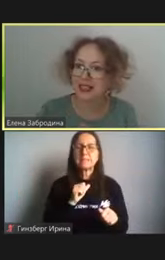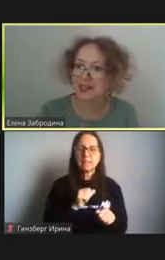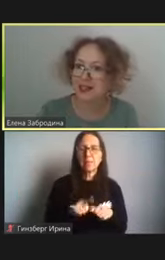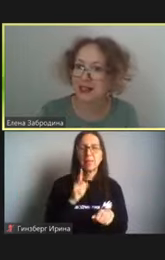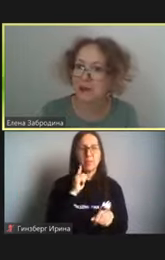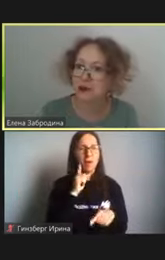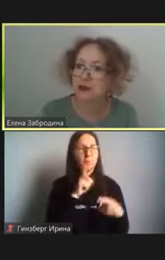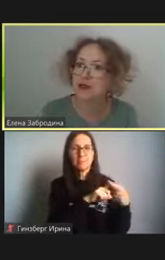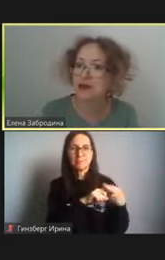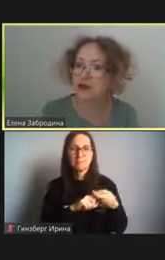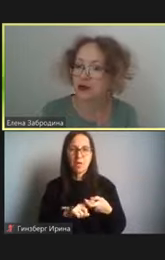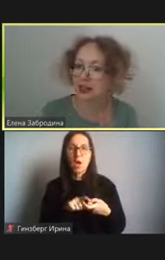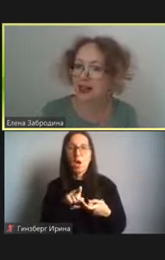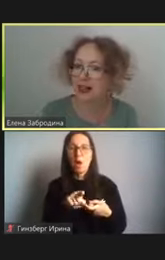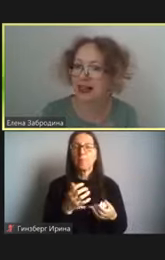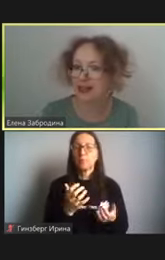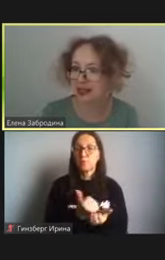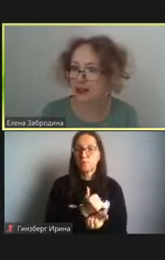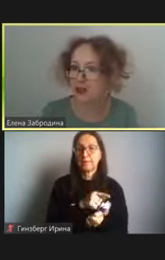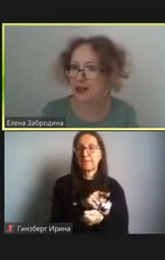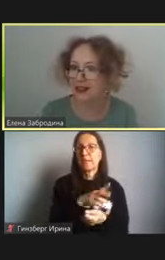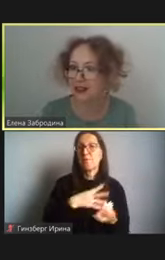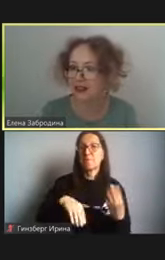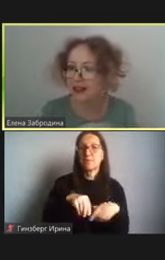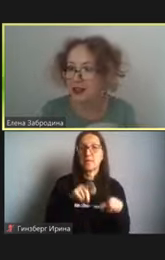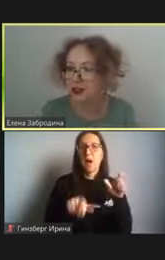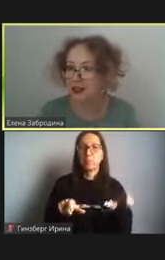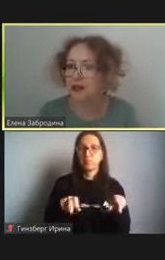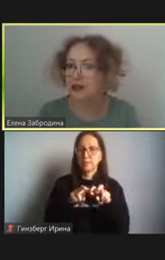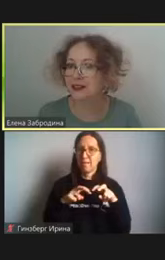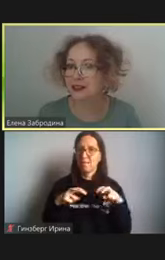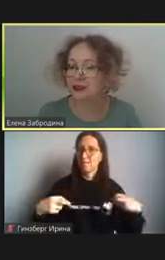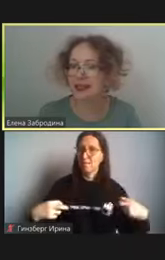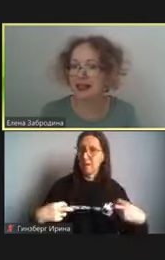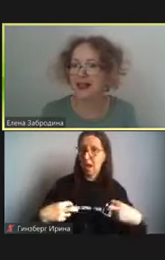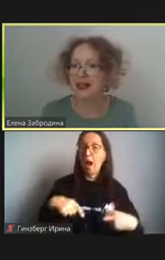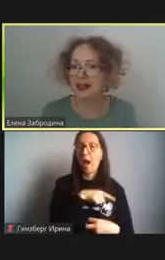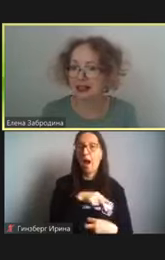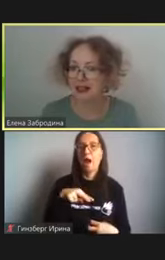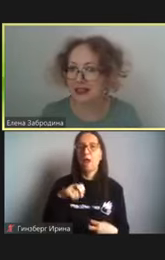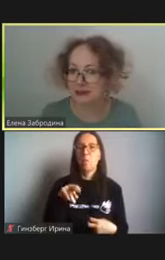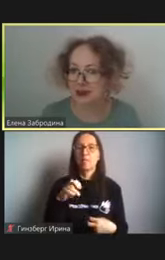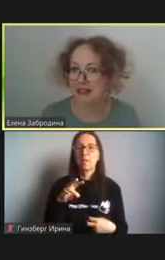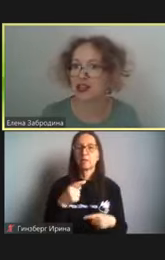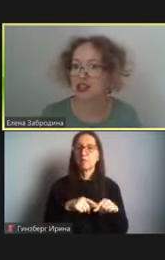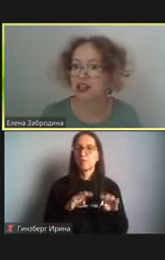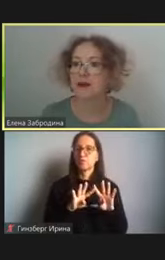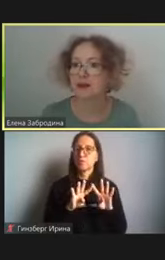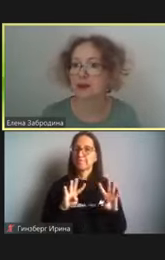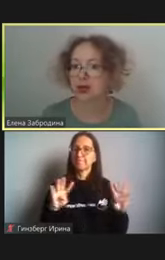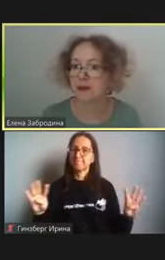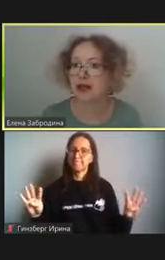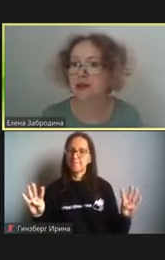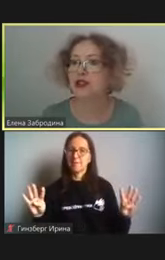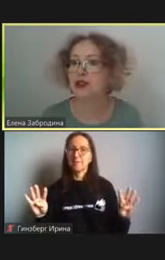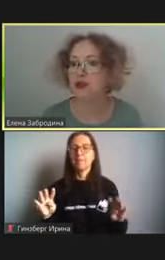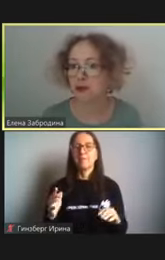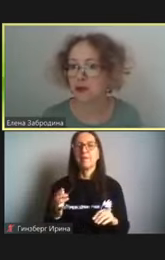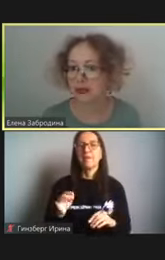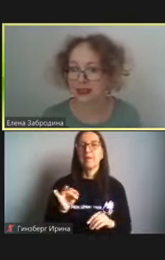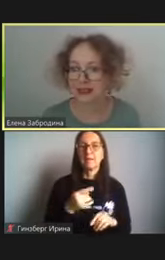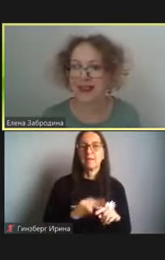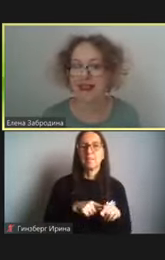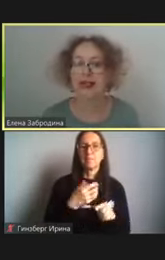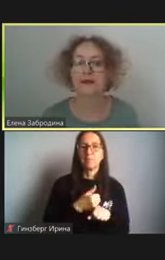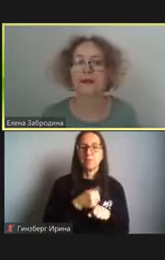он посадил всех апостолов вокруг стола, не так, как у Леонардо стол вытянут, да и картина сама достаточно, ну, как бы вытянута